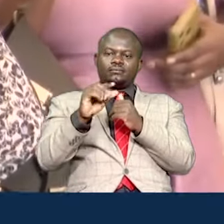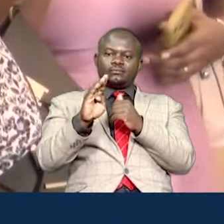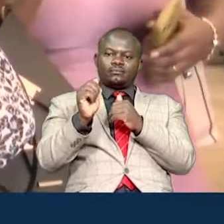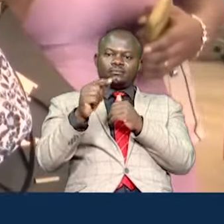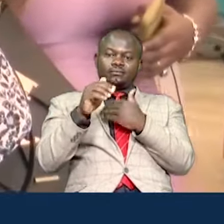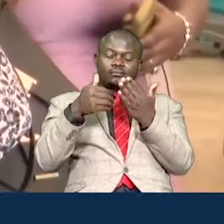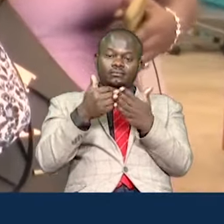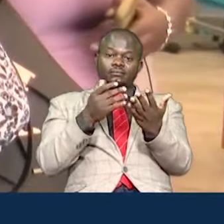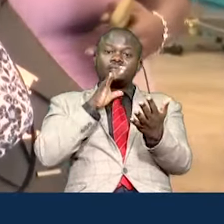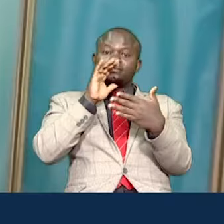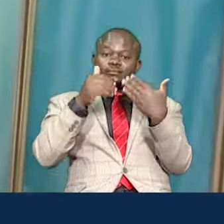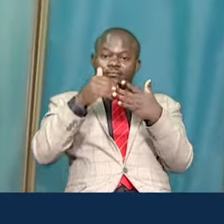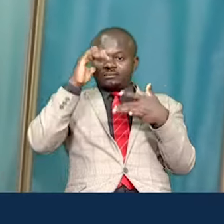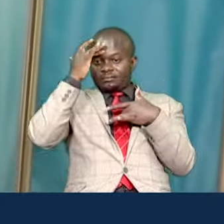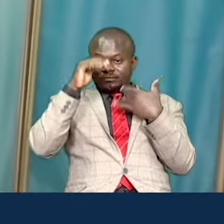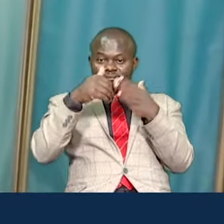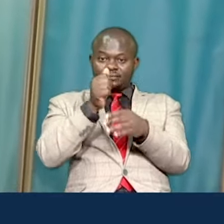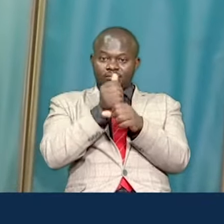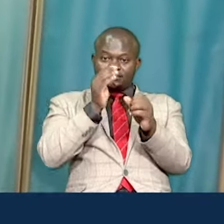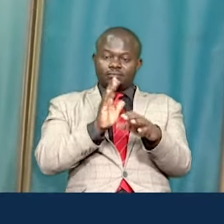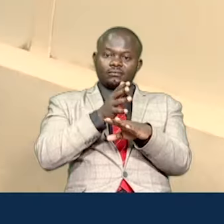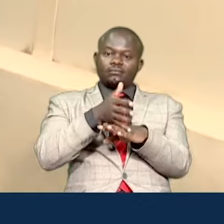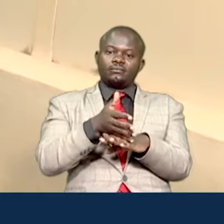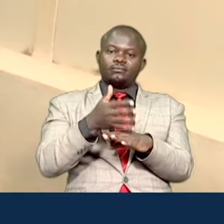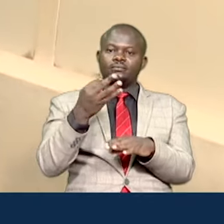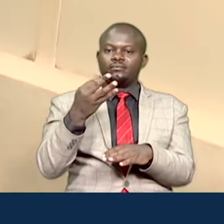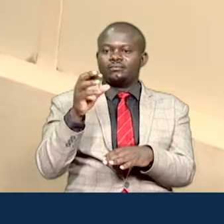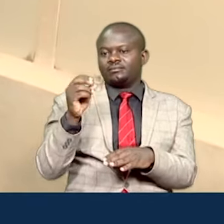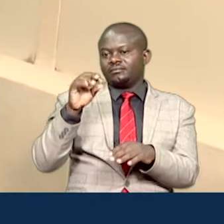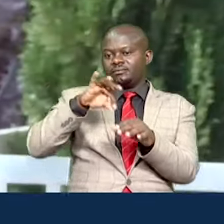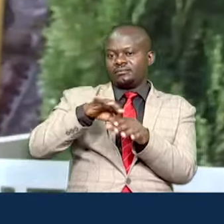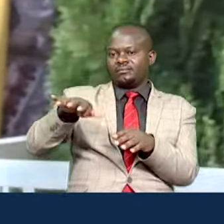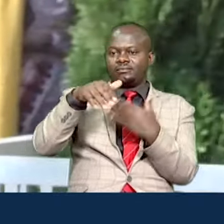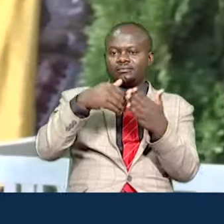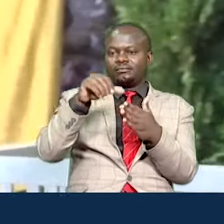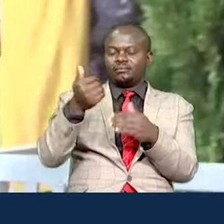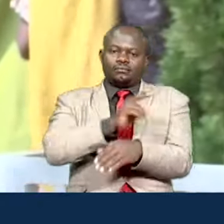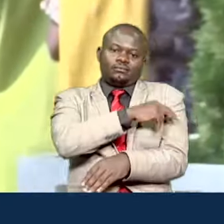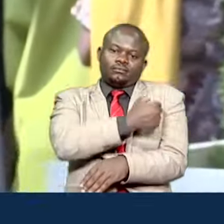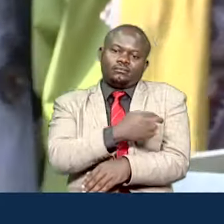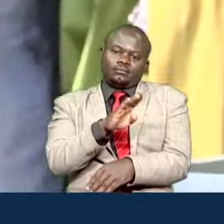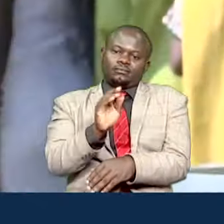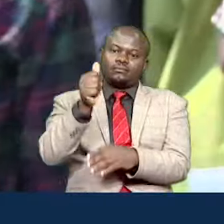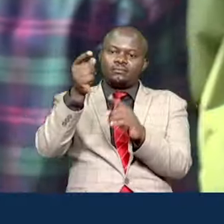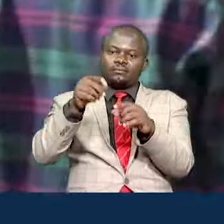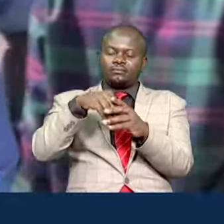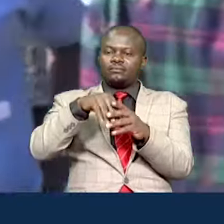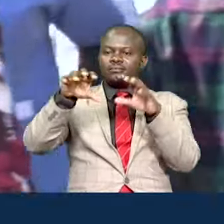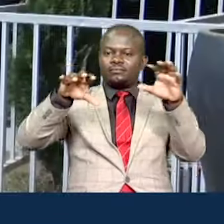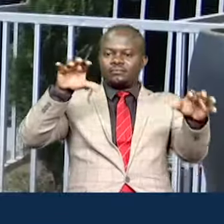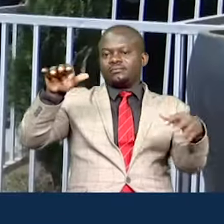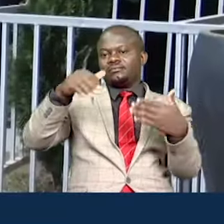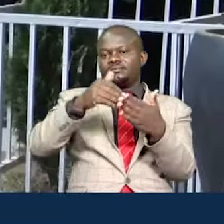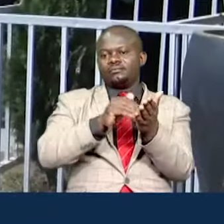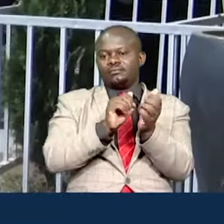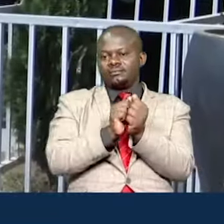byari byitezwe ko abarwayi n'abakozi basaga 300 bahatorera mu bindi bitaro arabia yagezemo byarimo site zitora